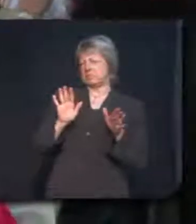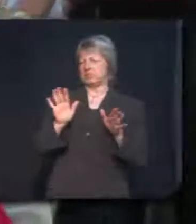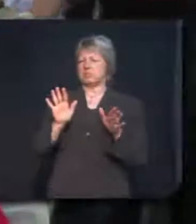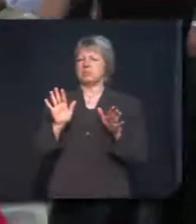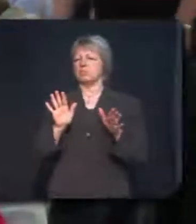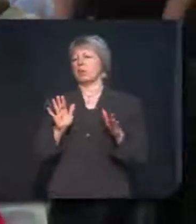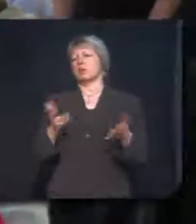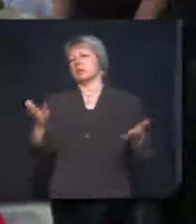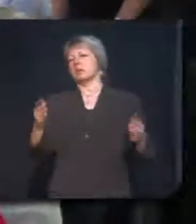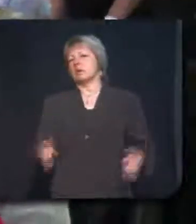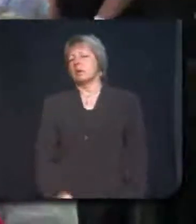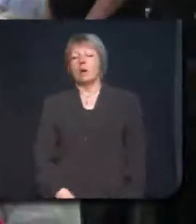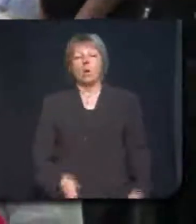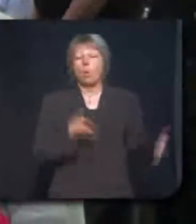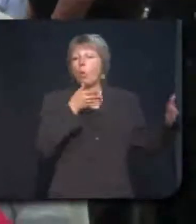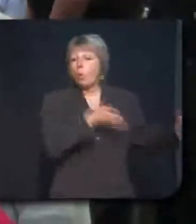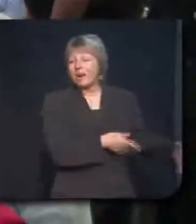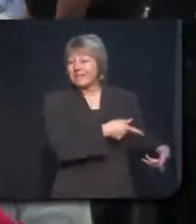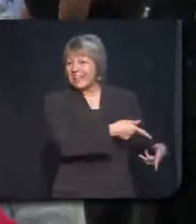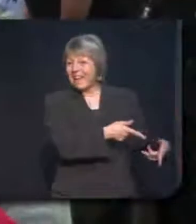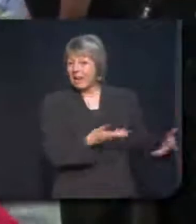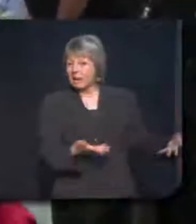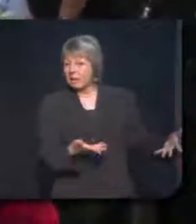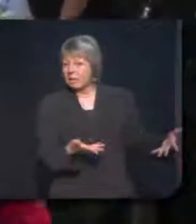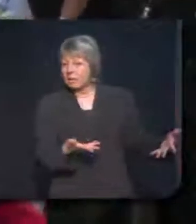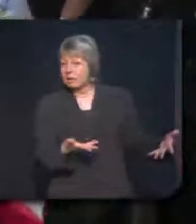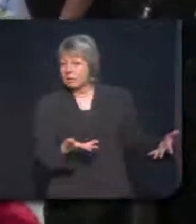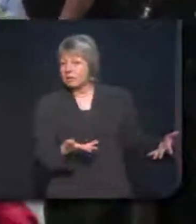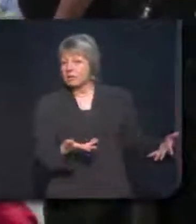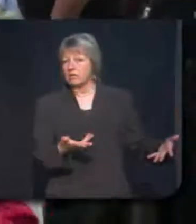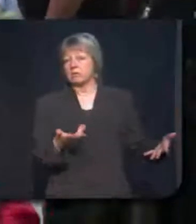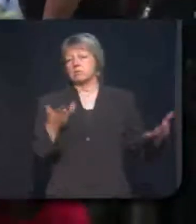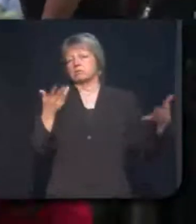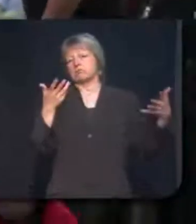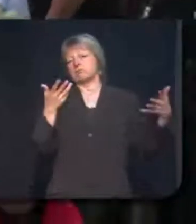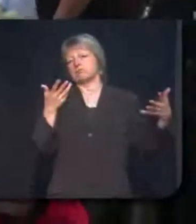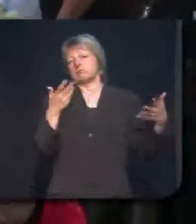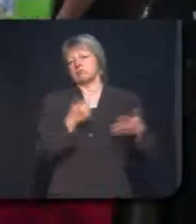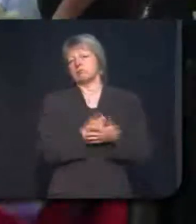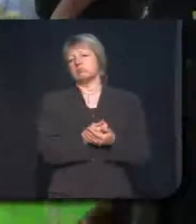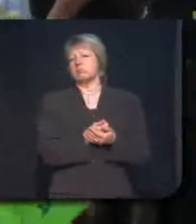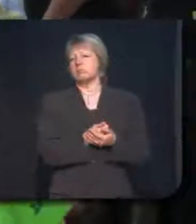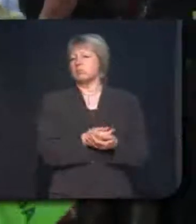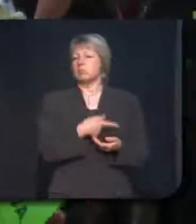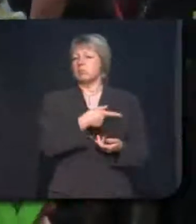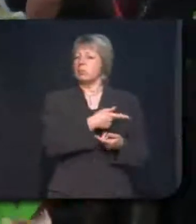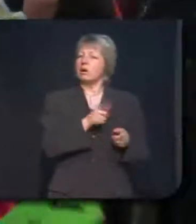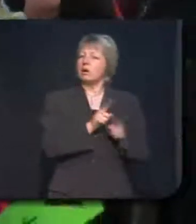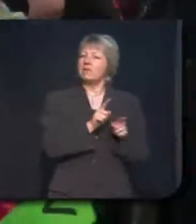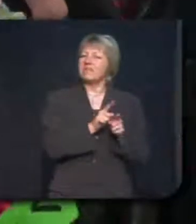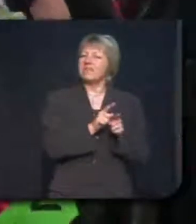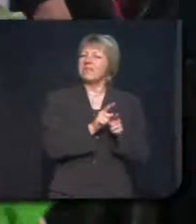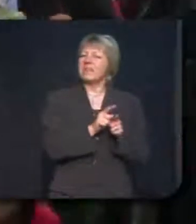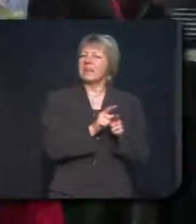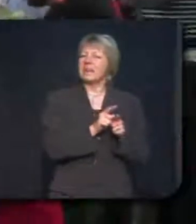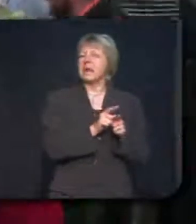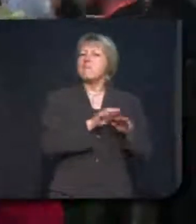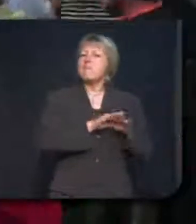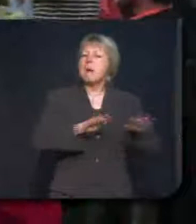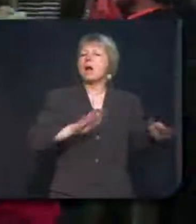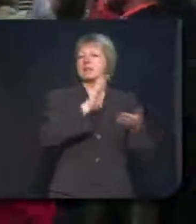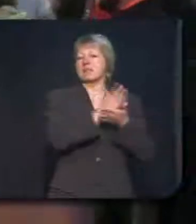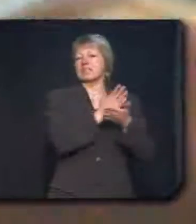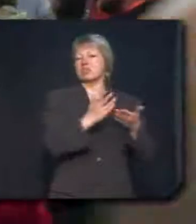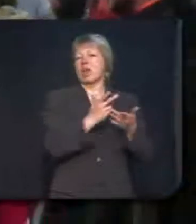wir haben auch Urnen das ist wirklich Prinzip die zentrale Basis Entscheidung